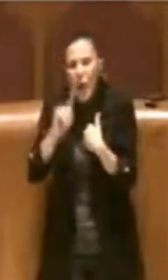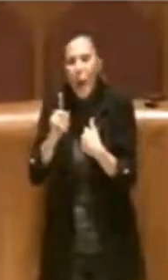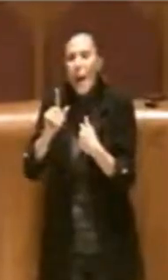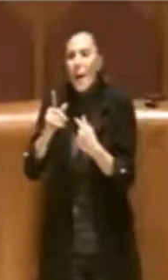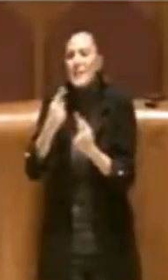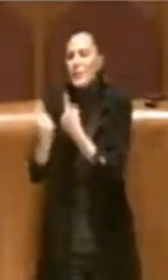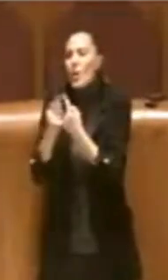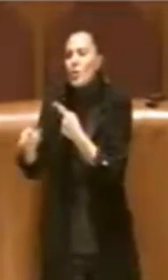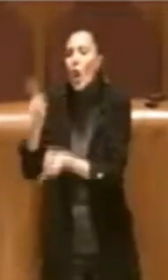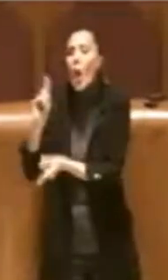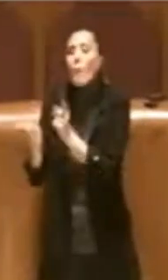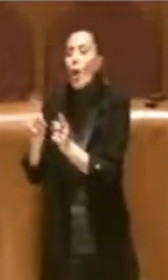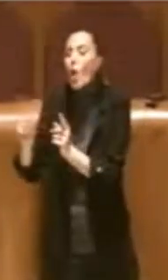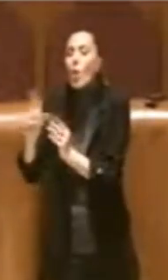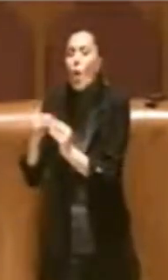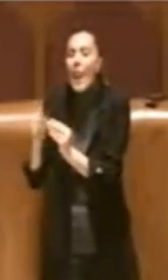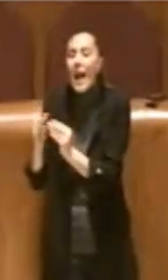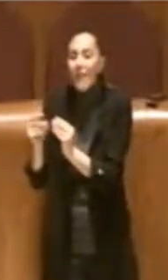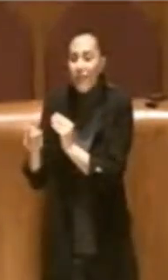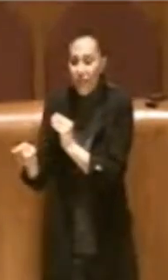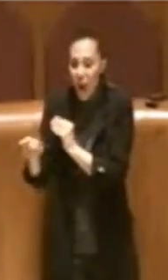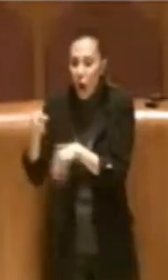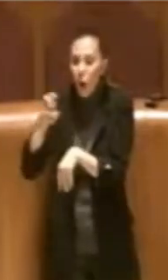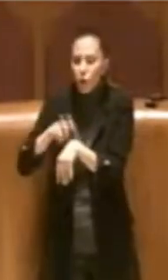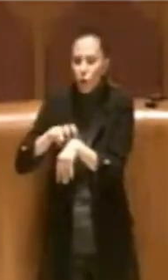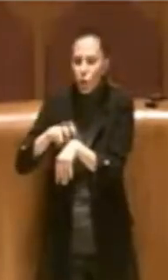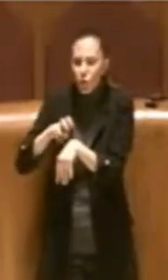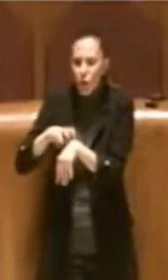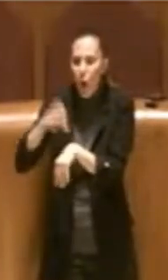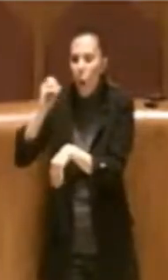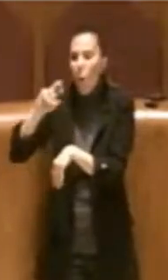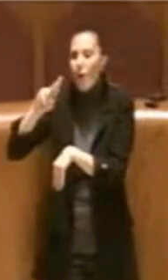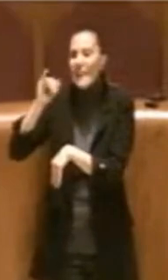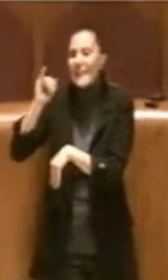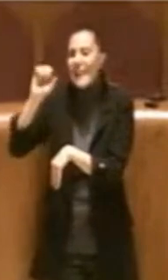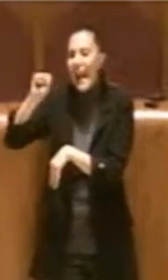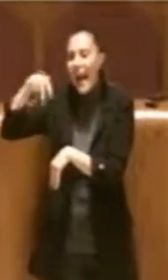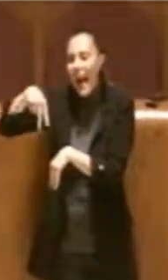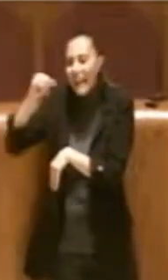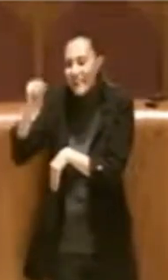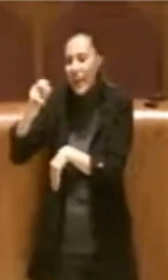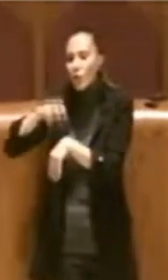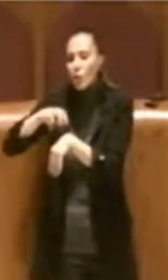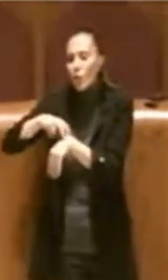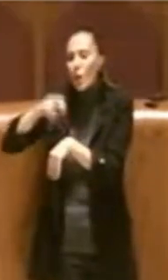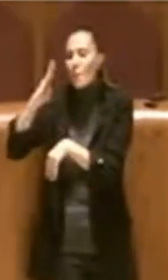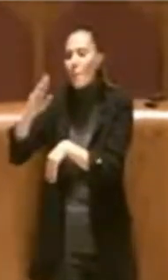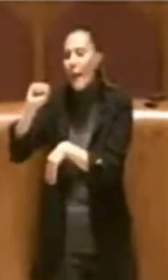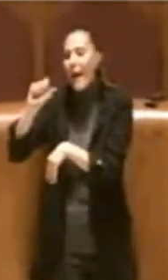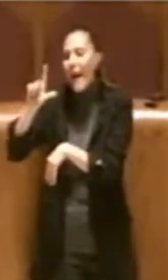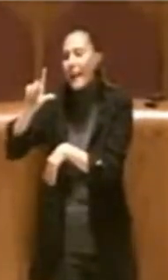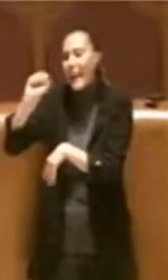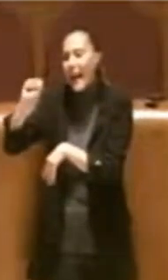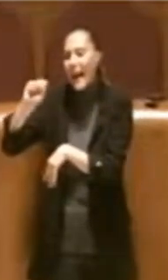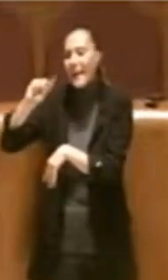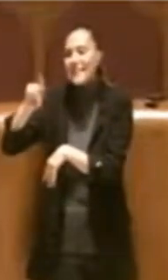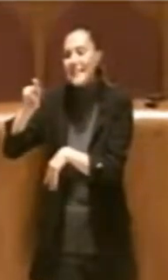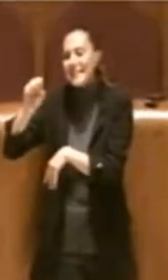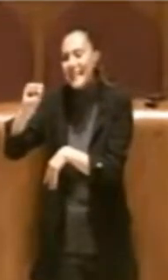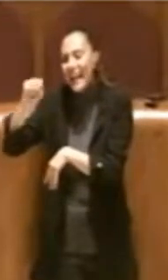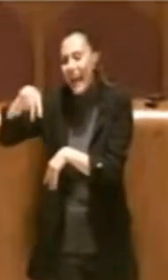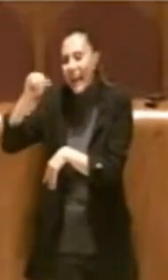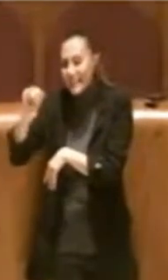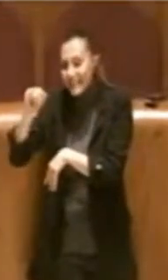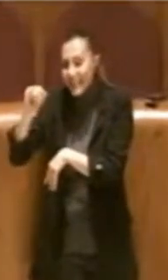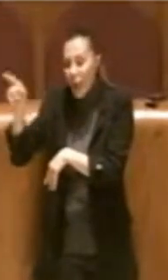politica non le ha fatte con il dottor Oriani e il dottor Barazzani, che erano i commissari nominati